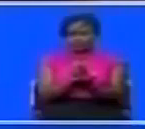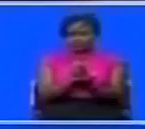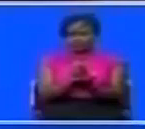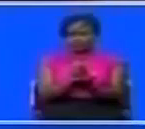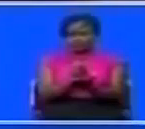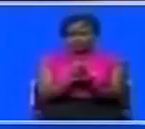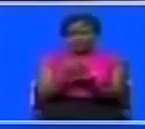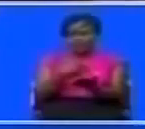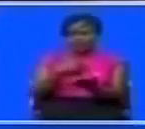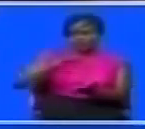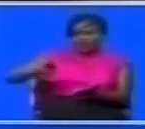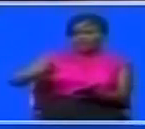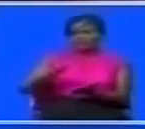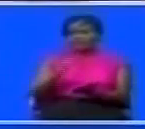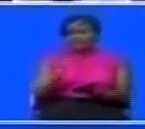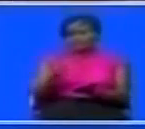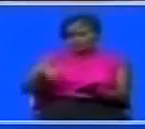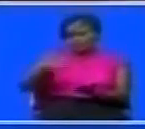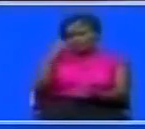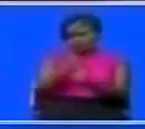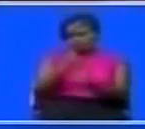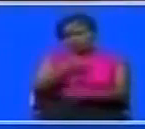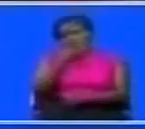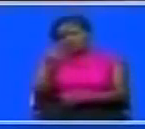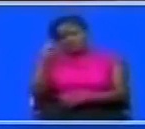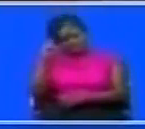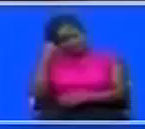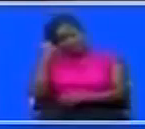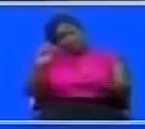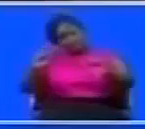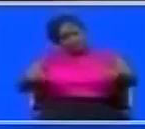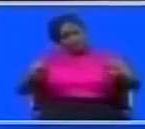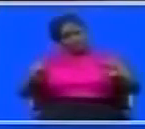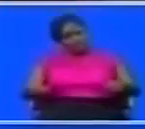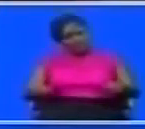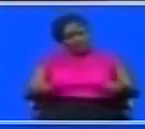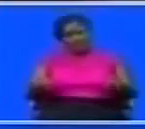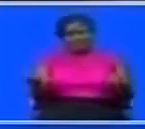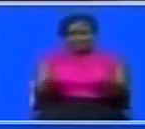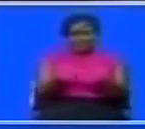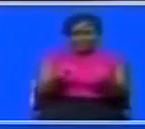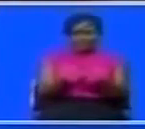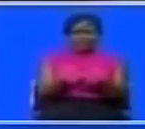still at hand, so we're going to do our best, and I think we have the capability and also